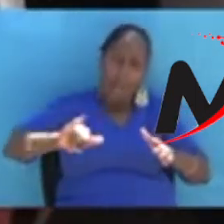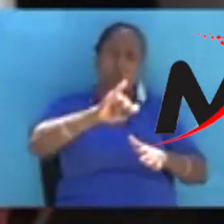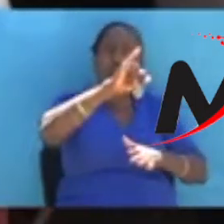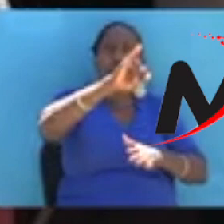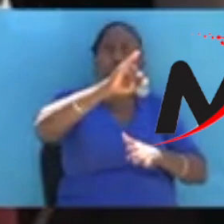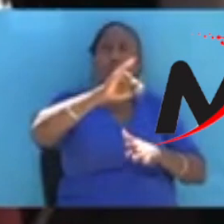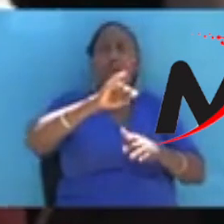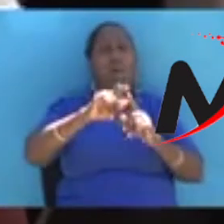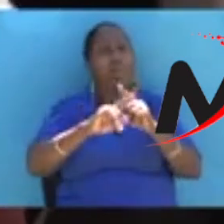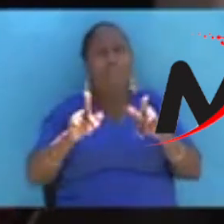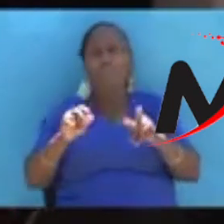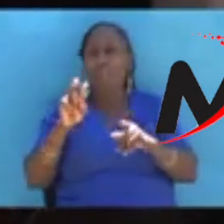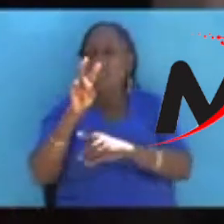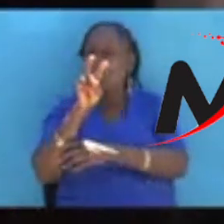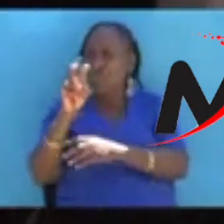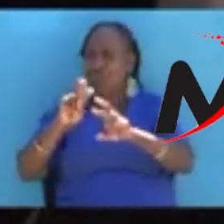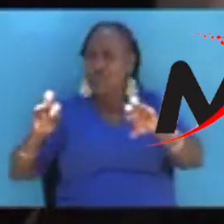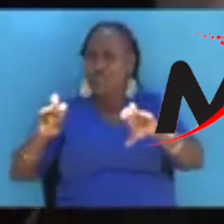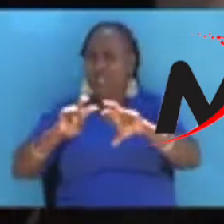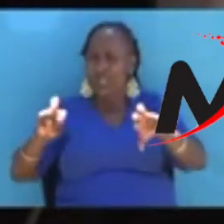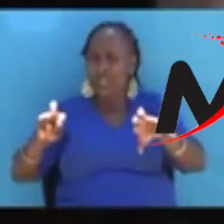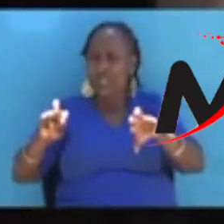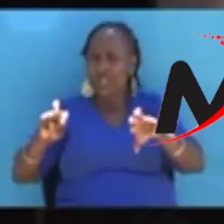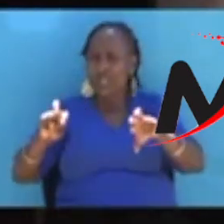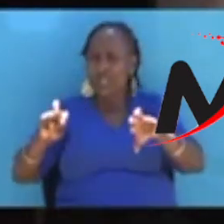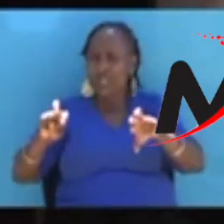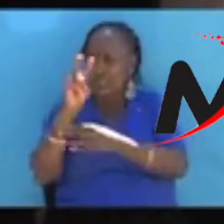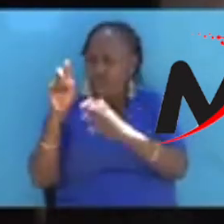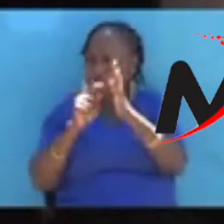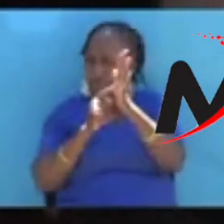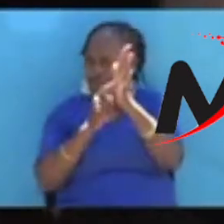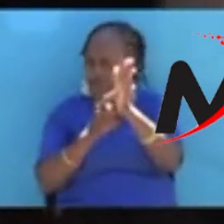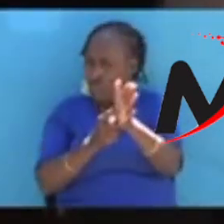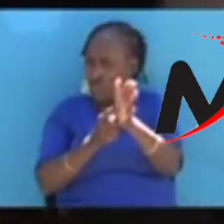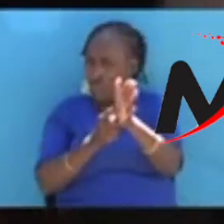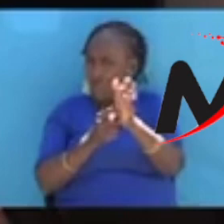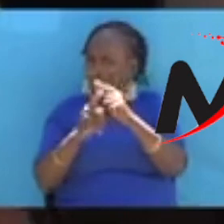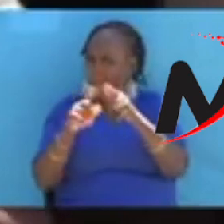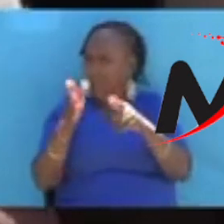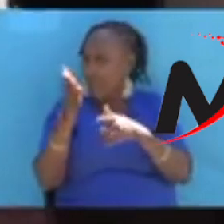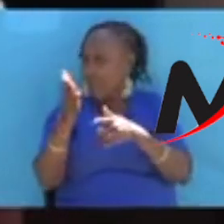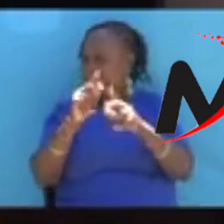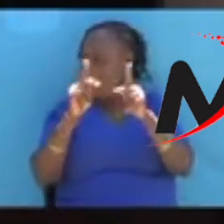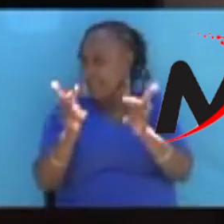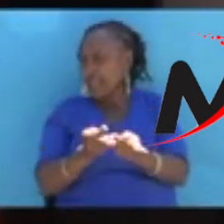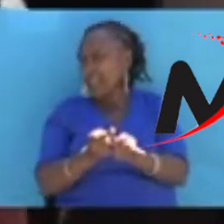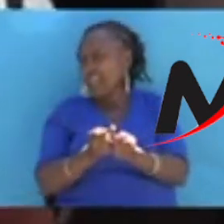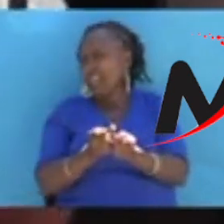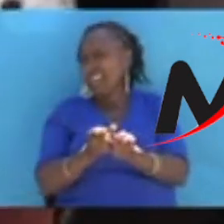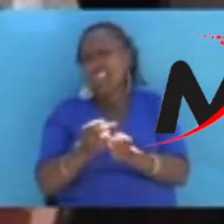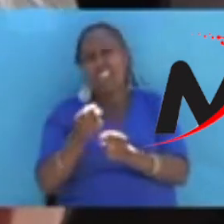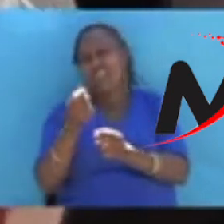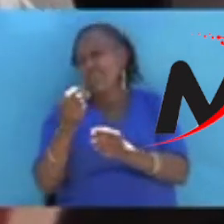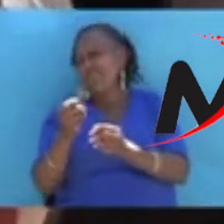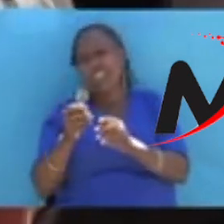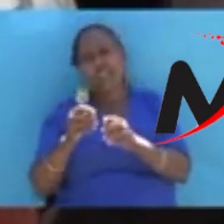wakafanya utafiti, wakaona hapo kiasi ya ardhi haitoshi. Na